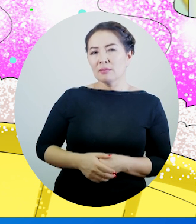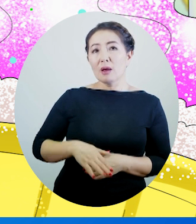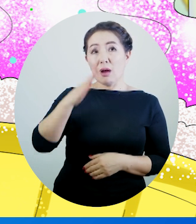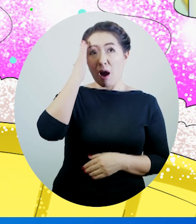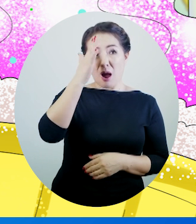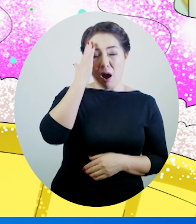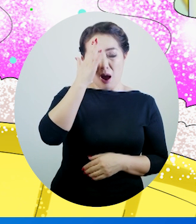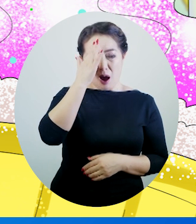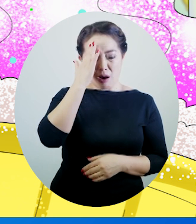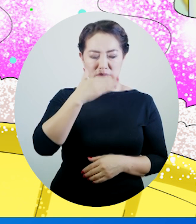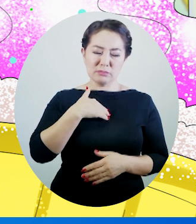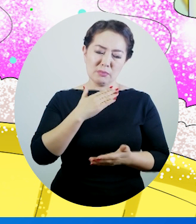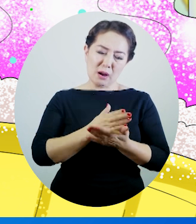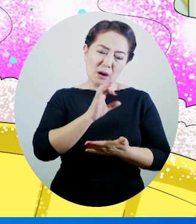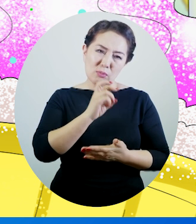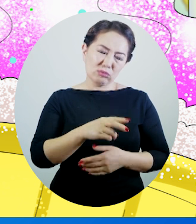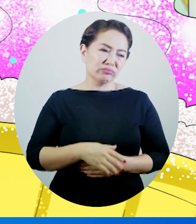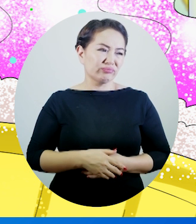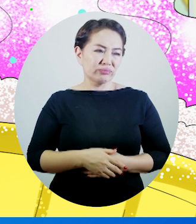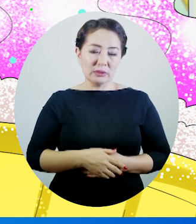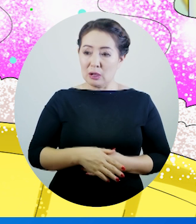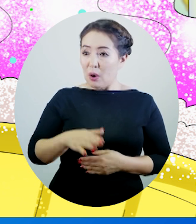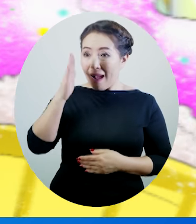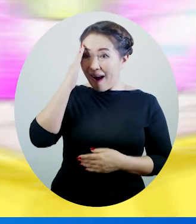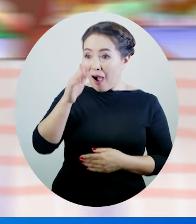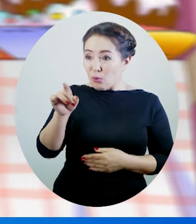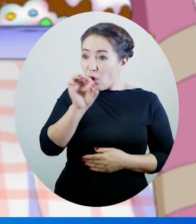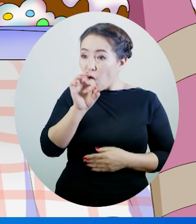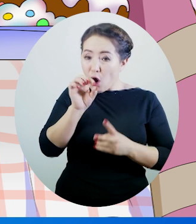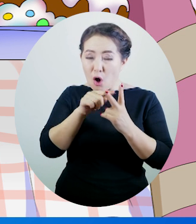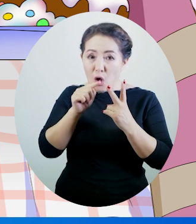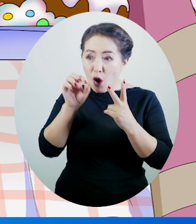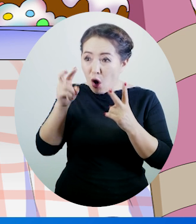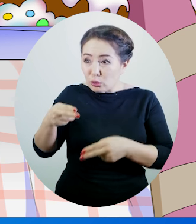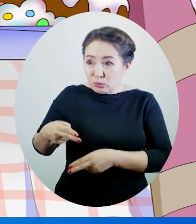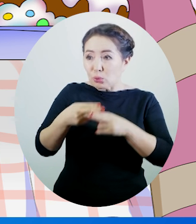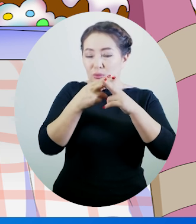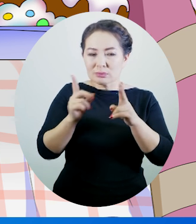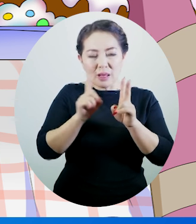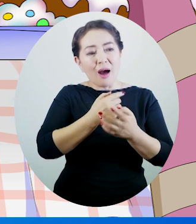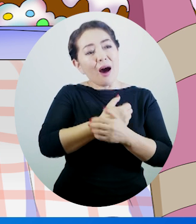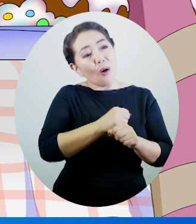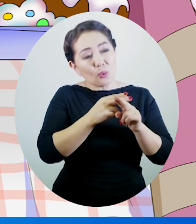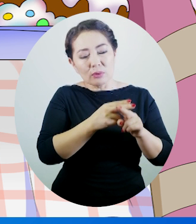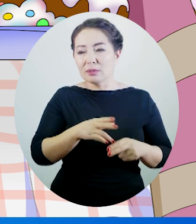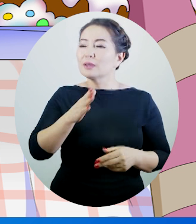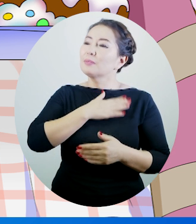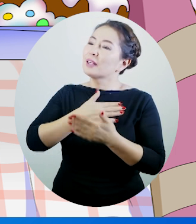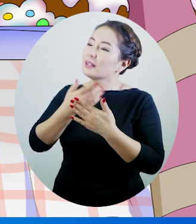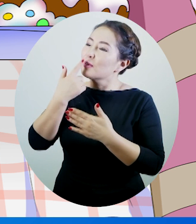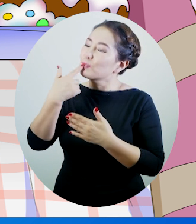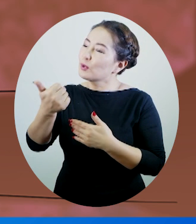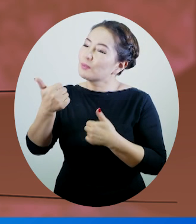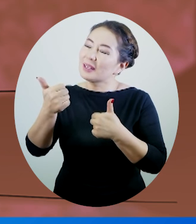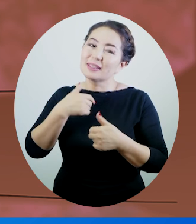Яг тийм хідүүлээ аавч нь олж уулзаад энэ хоёрыг авруулъя. Ястайгаа яла баярлаа эмээ. Баярлаа